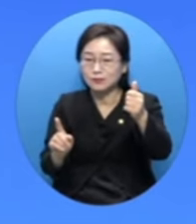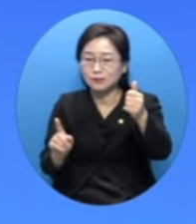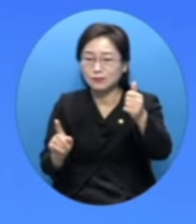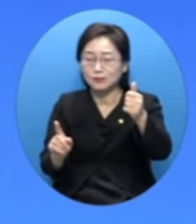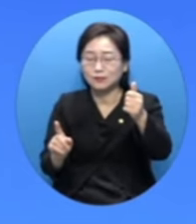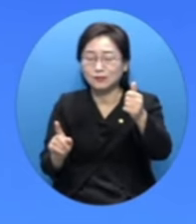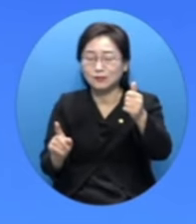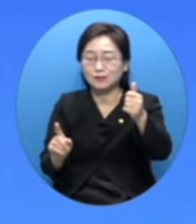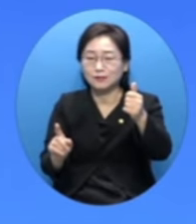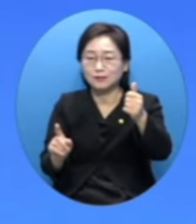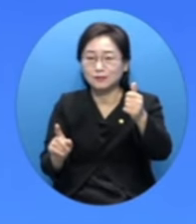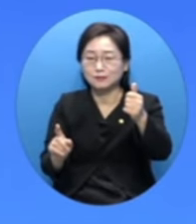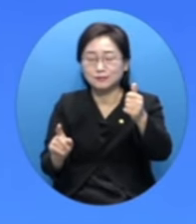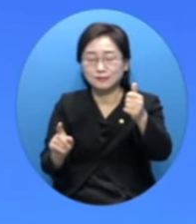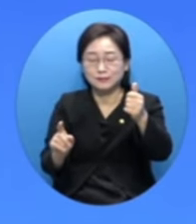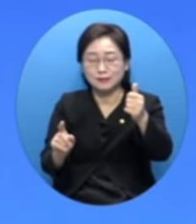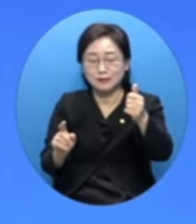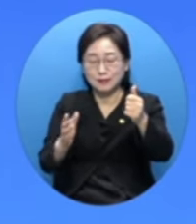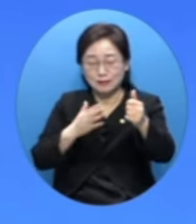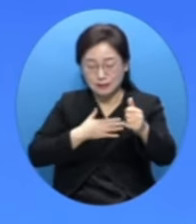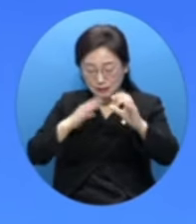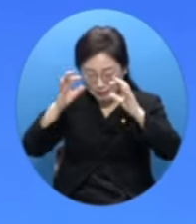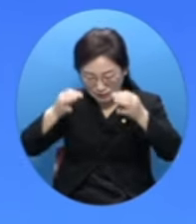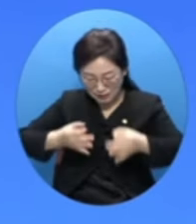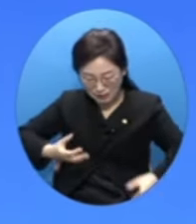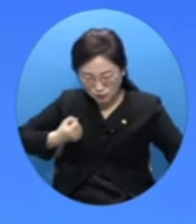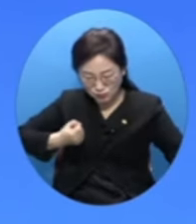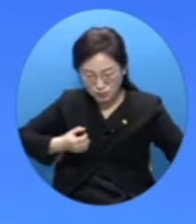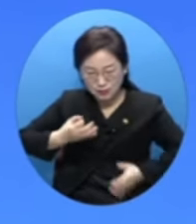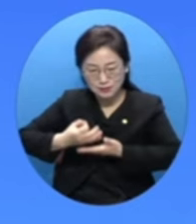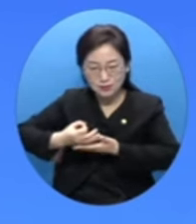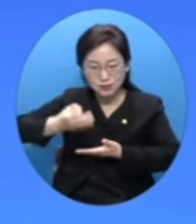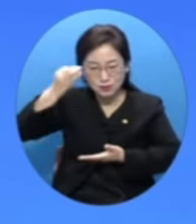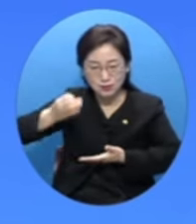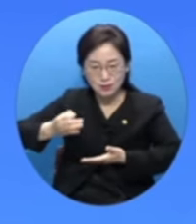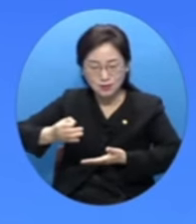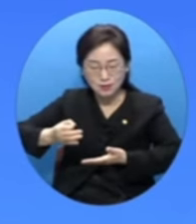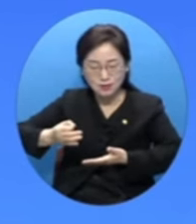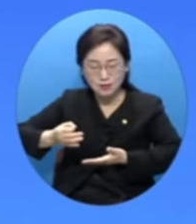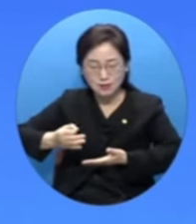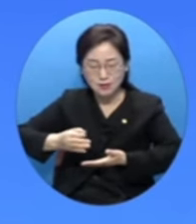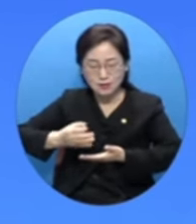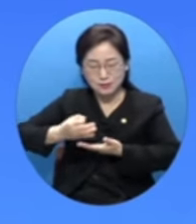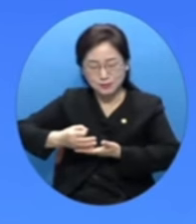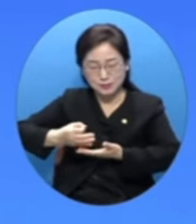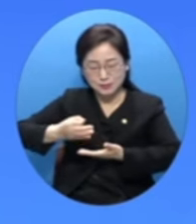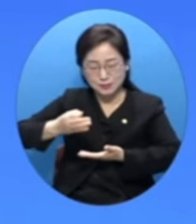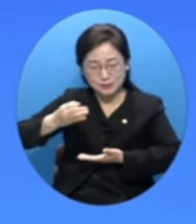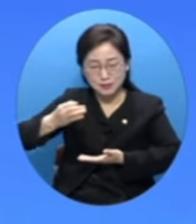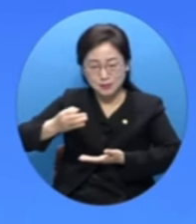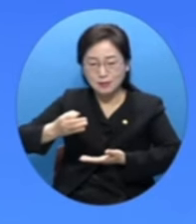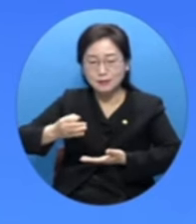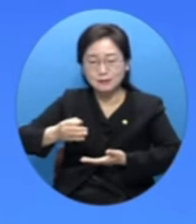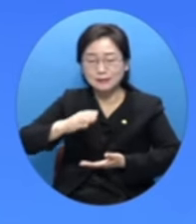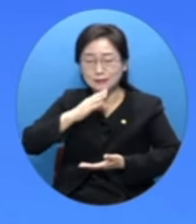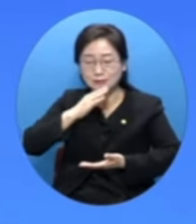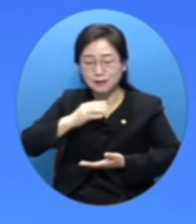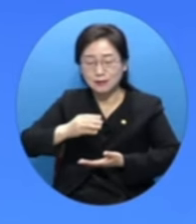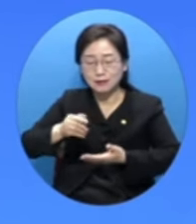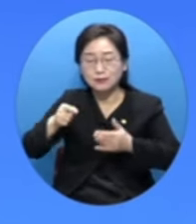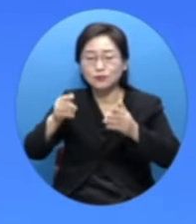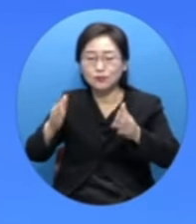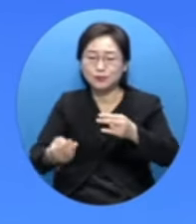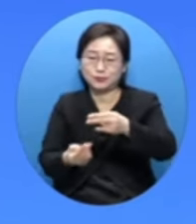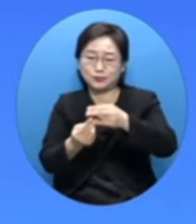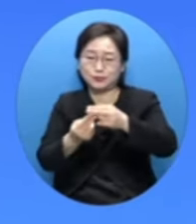그래서 자기가 갖고 있는 것 중에 가장 귀한 것, 자기가 가진 전부인 이 비싼 향유를